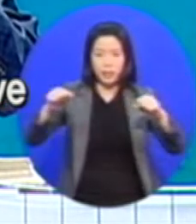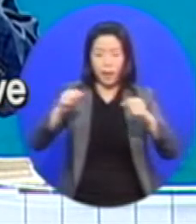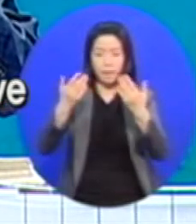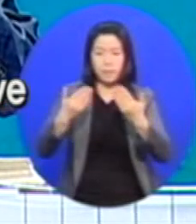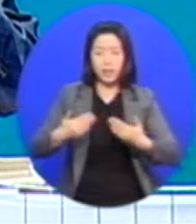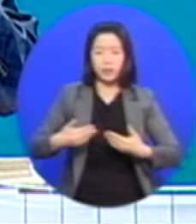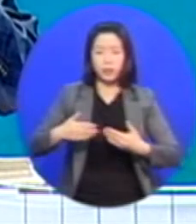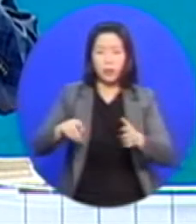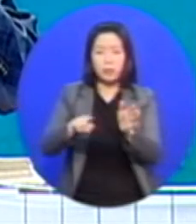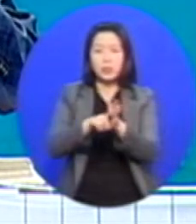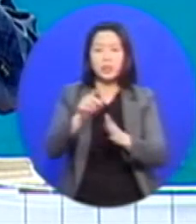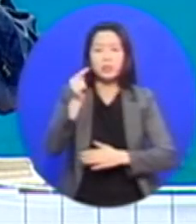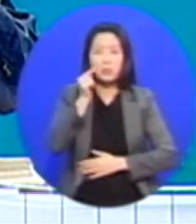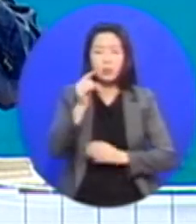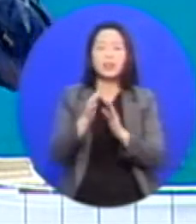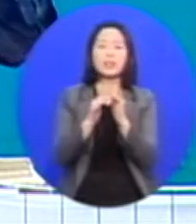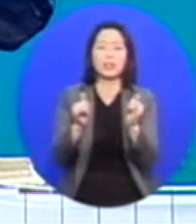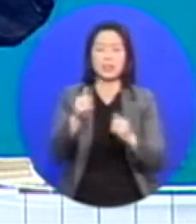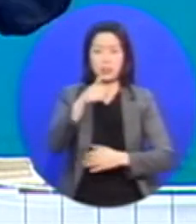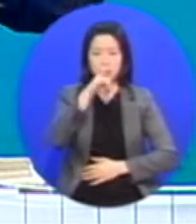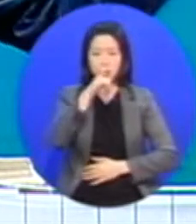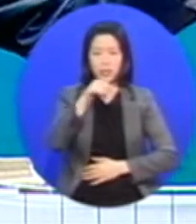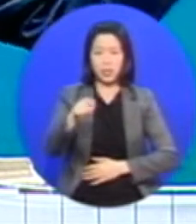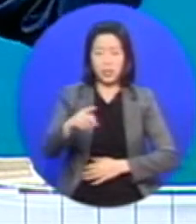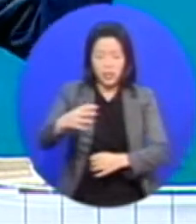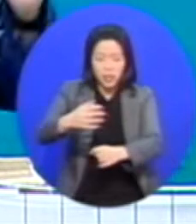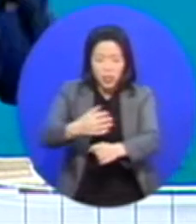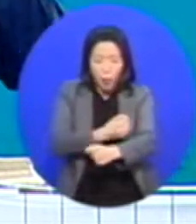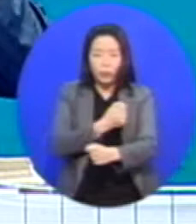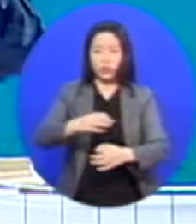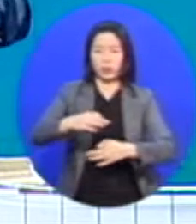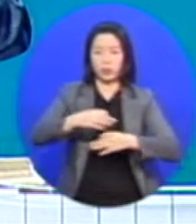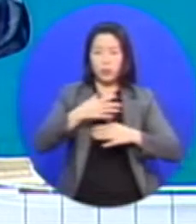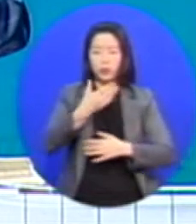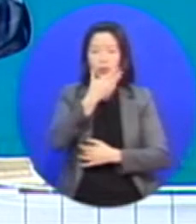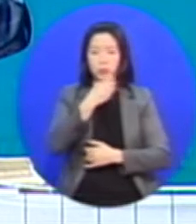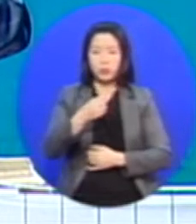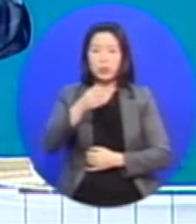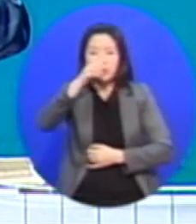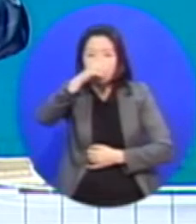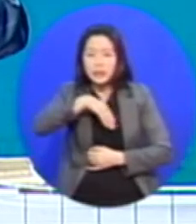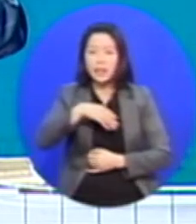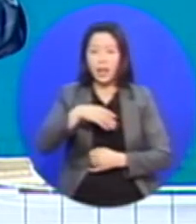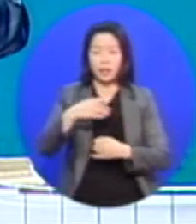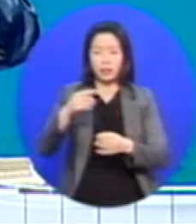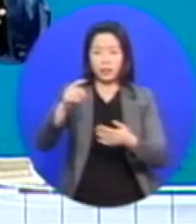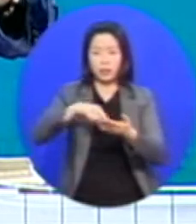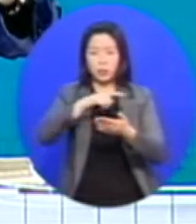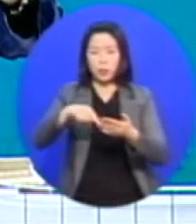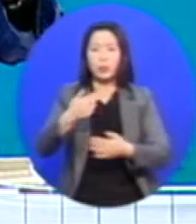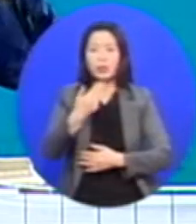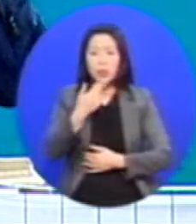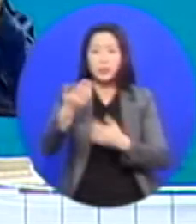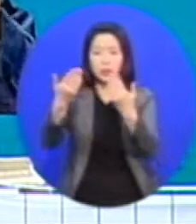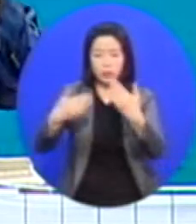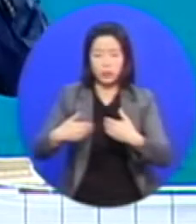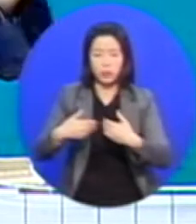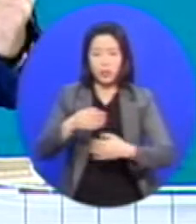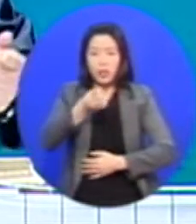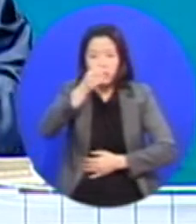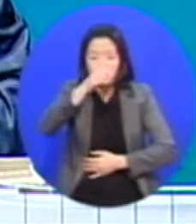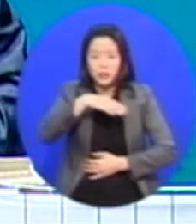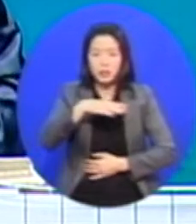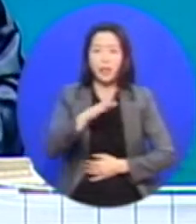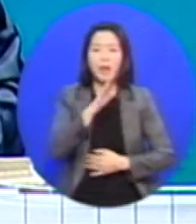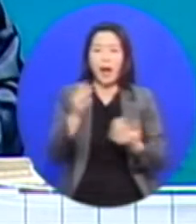있어요 이 옴 청 나고 놀라운 축복을 거저 주셨어요 우리는 그저 아멘으로 받고